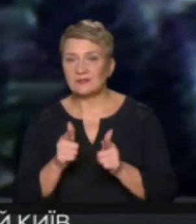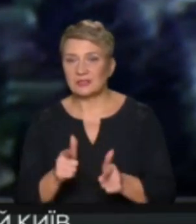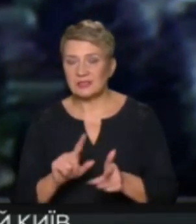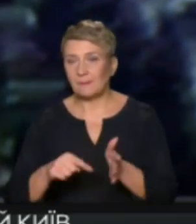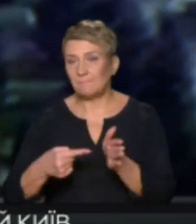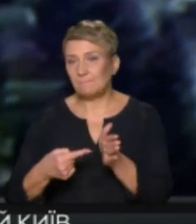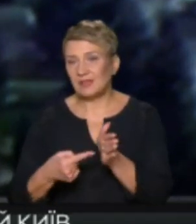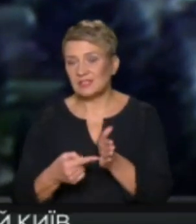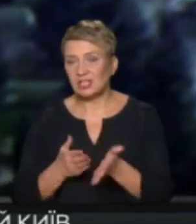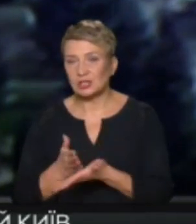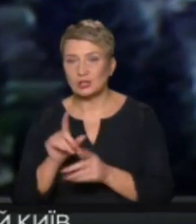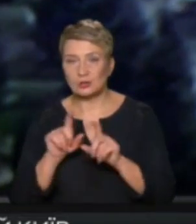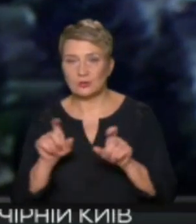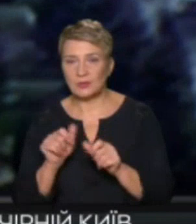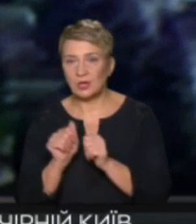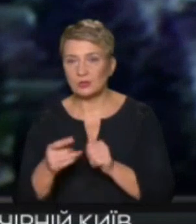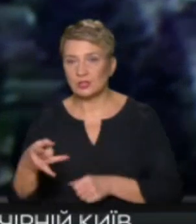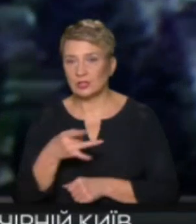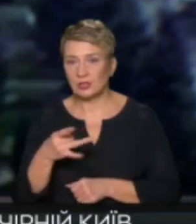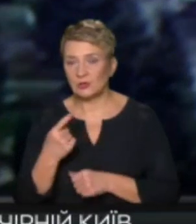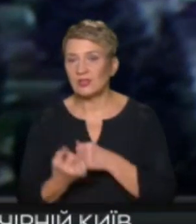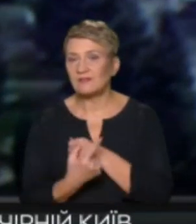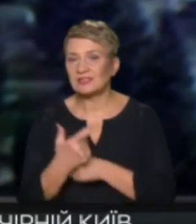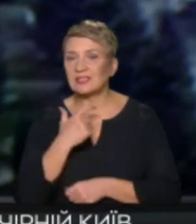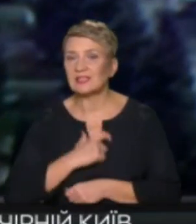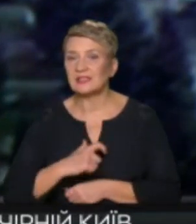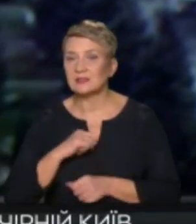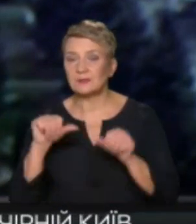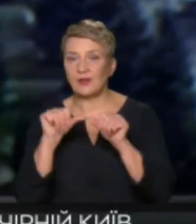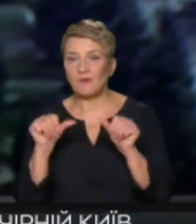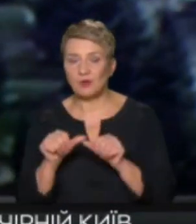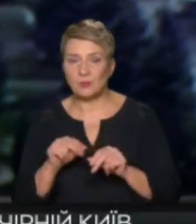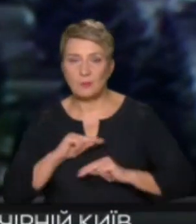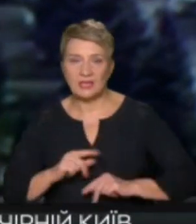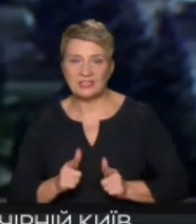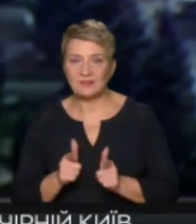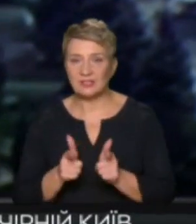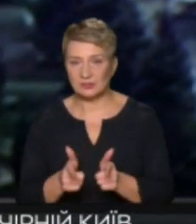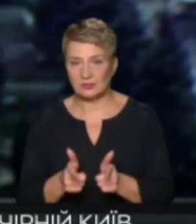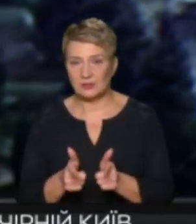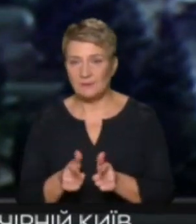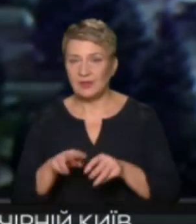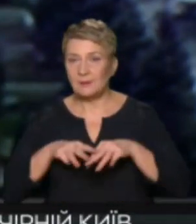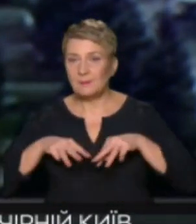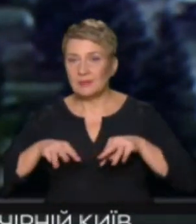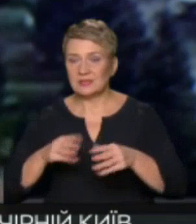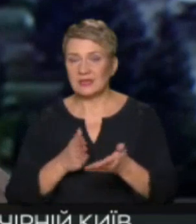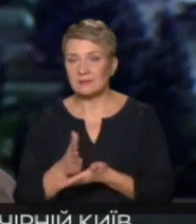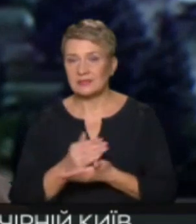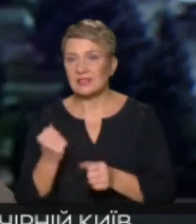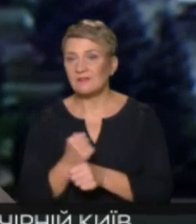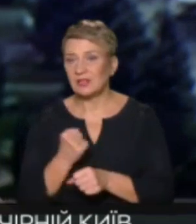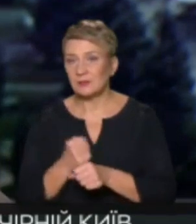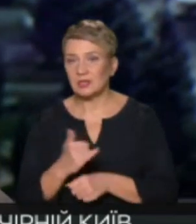службах. Кожен регіон визначає для себе форму працевлаштування. Ми з Міністерством ветеранів говоримо про те, що в нас є